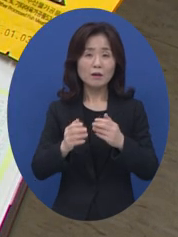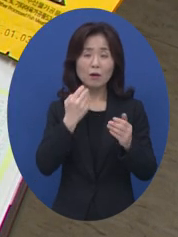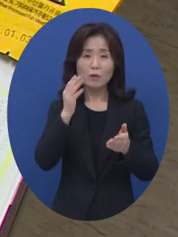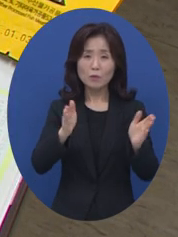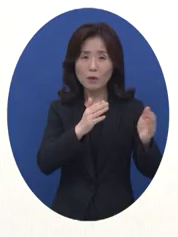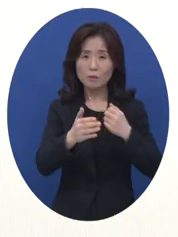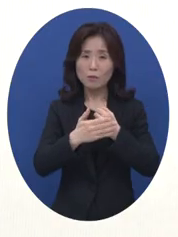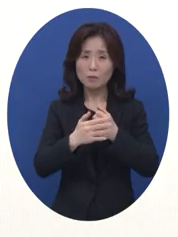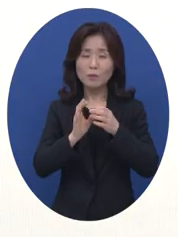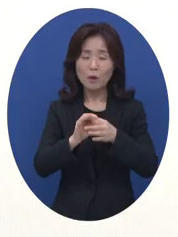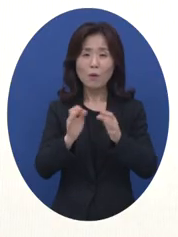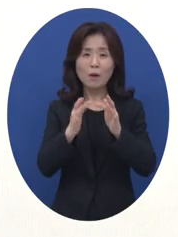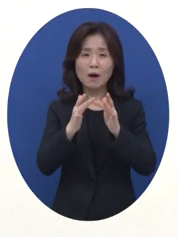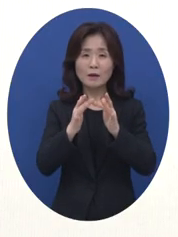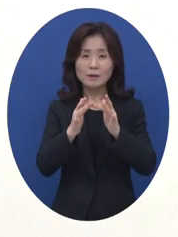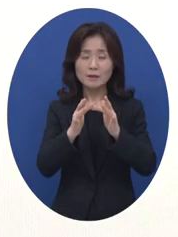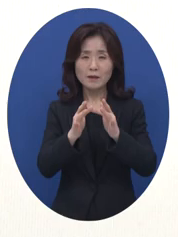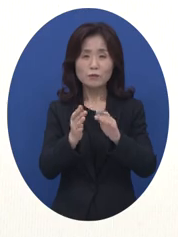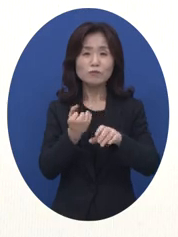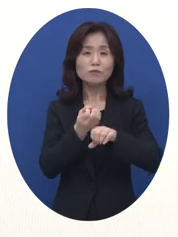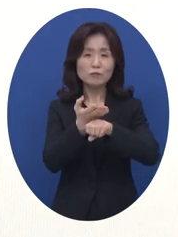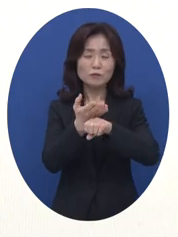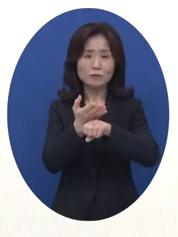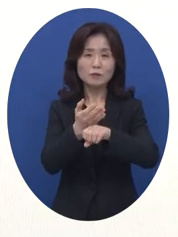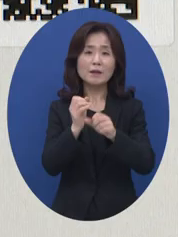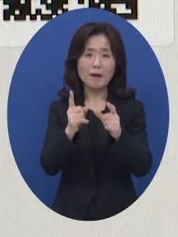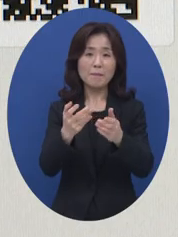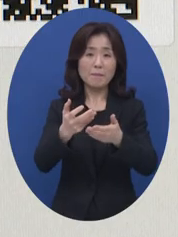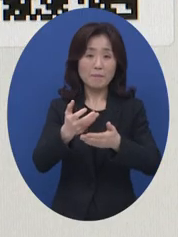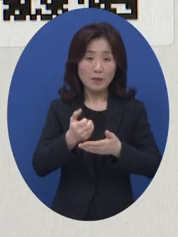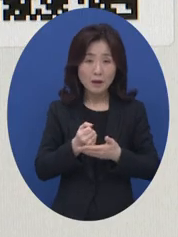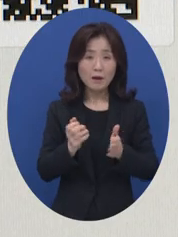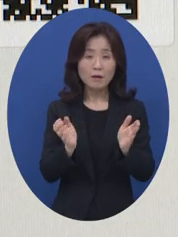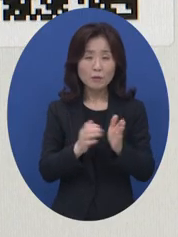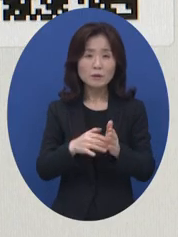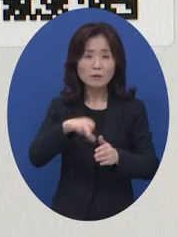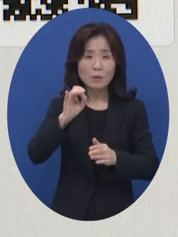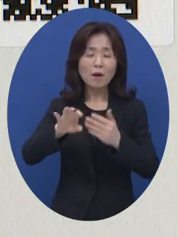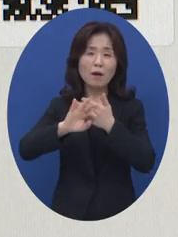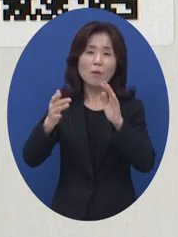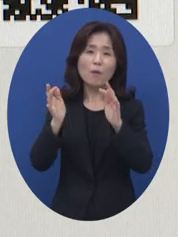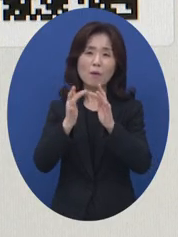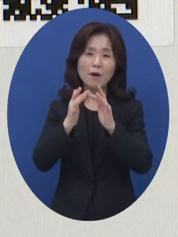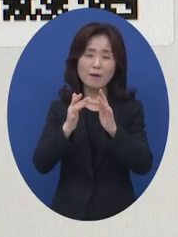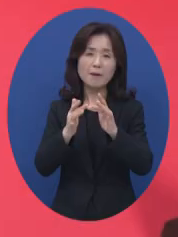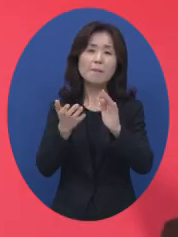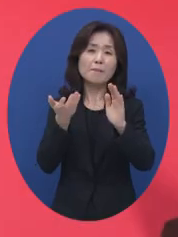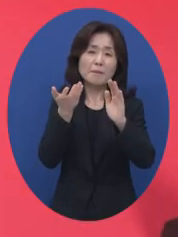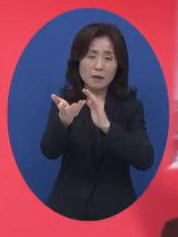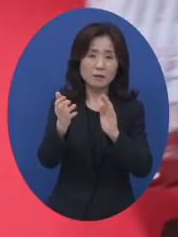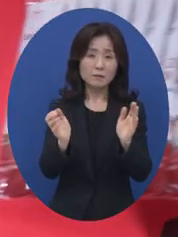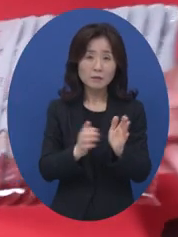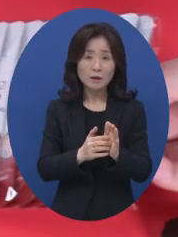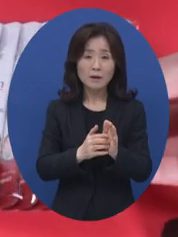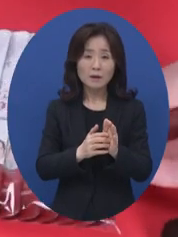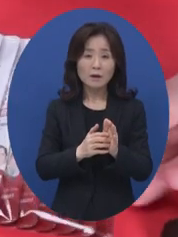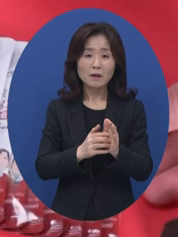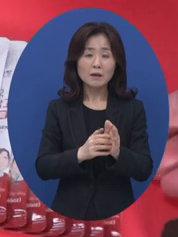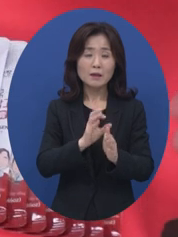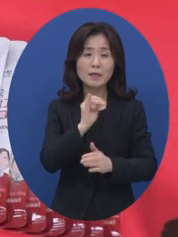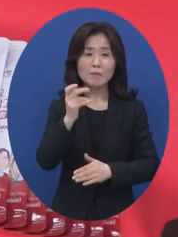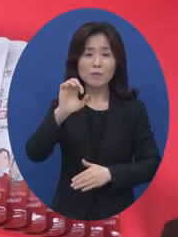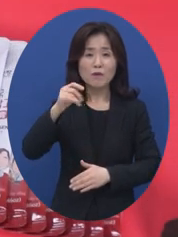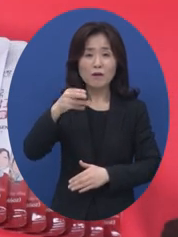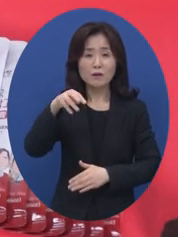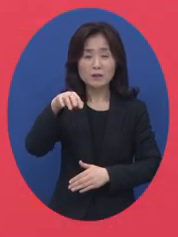얻었고 처음으로 해외 유명 온라인 플랫폼의 입장했습니다 소셜 네트워크 서비스인 플럼 썰을 통한